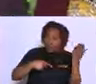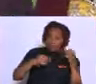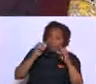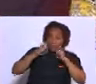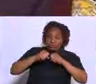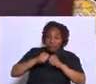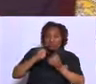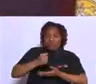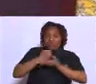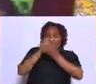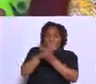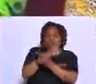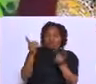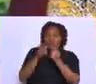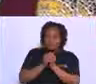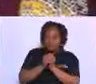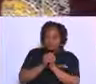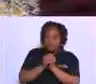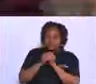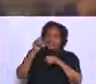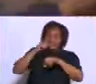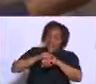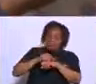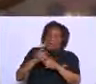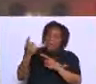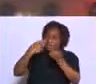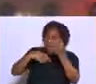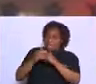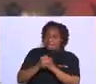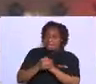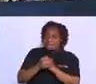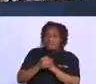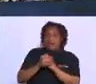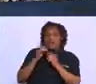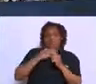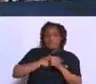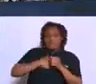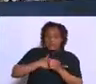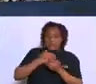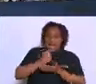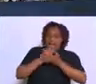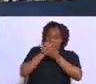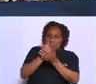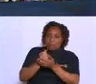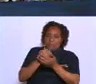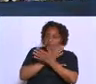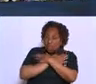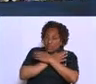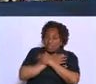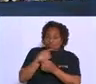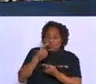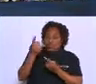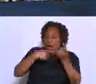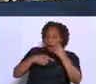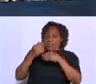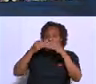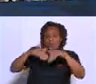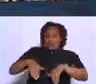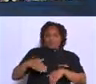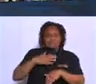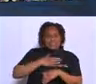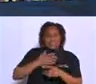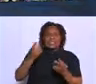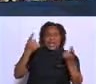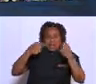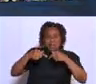kwa ajili ya kukupokea. Saa imefika, sogea huku mbele. Naomba tuwasindikize hao marafiki zetu ambao wanahitaji kuja huku mbele. Njoni, njoni,